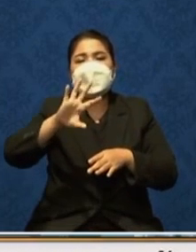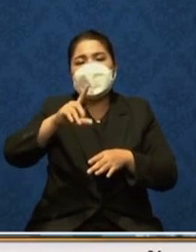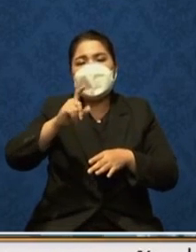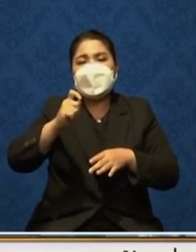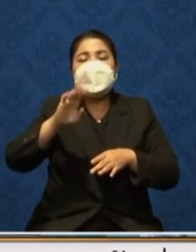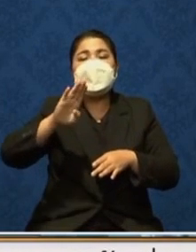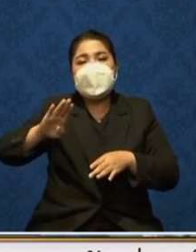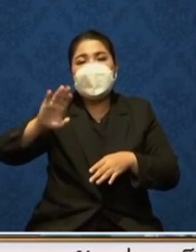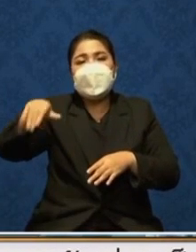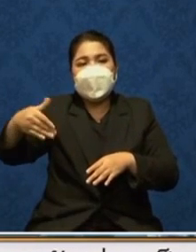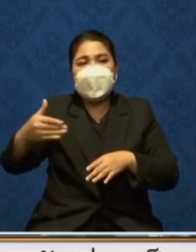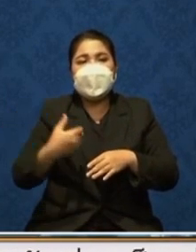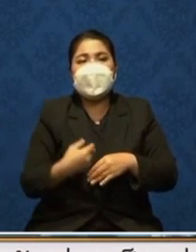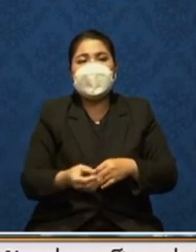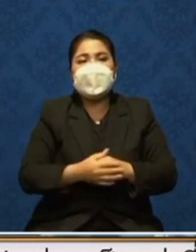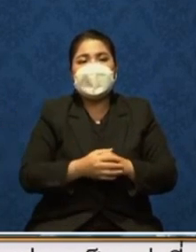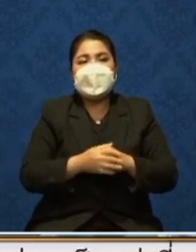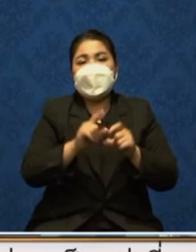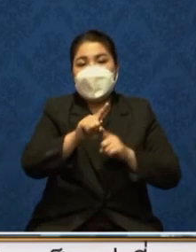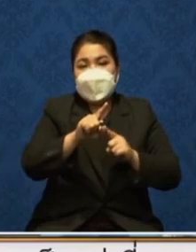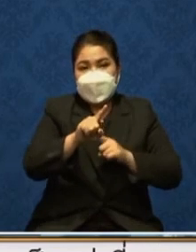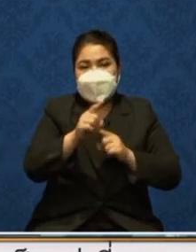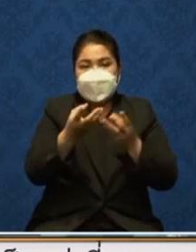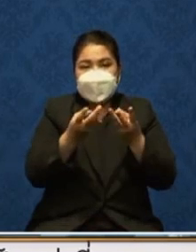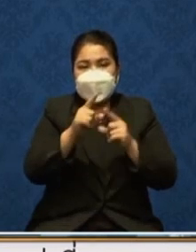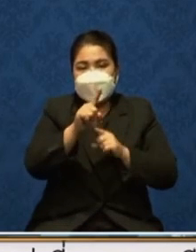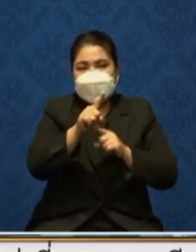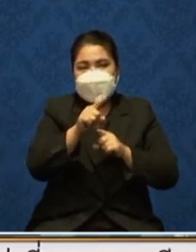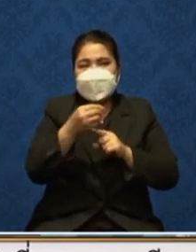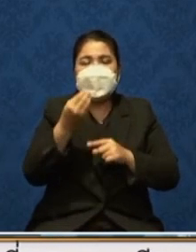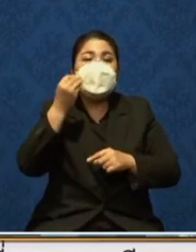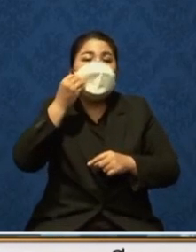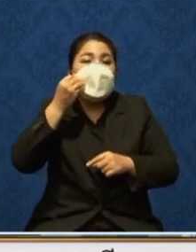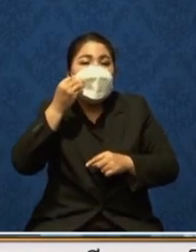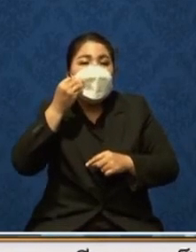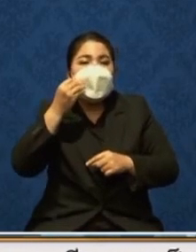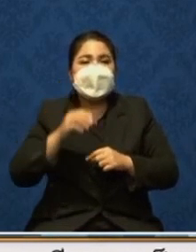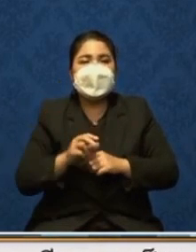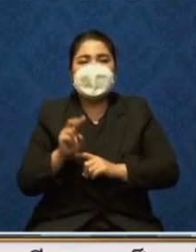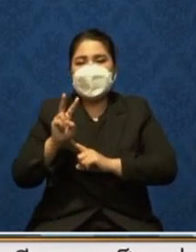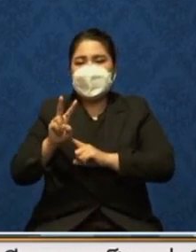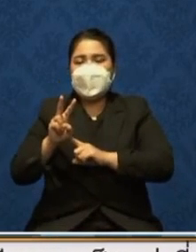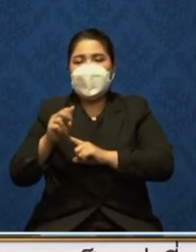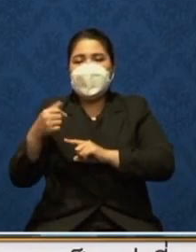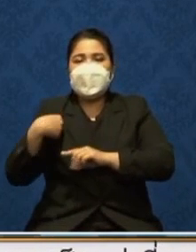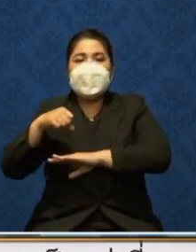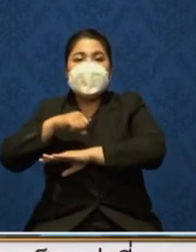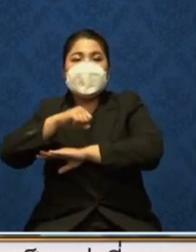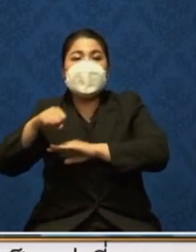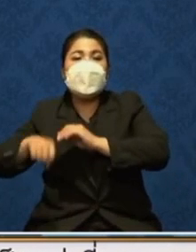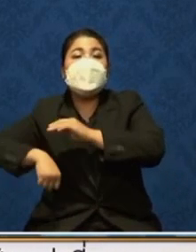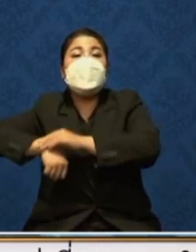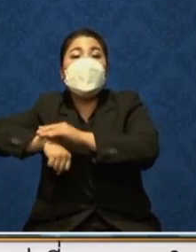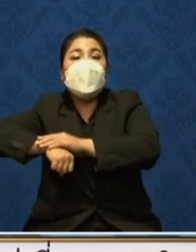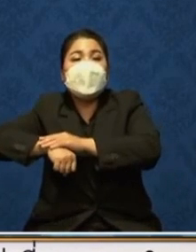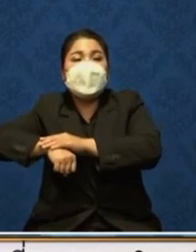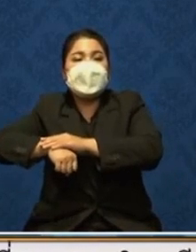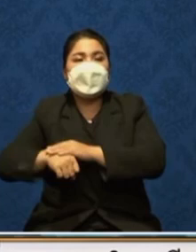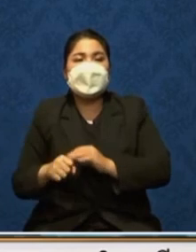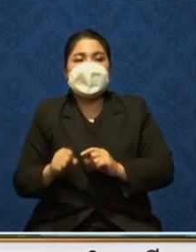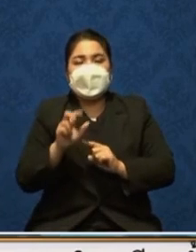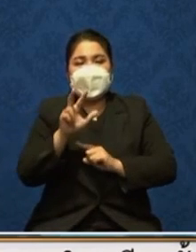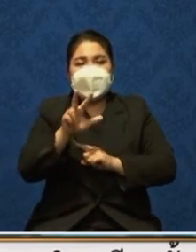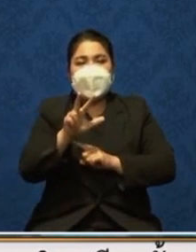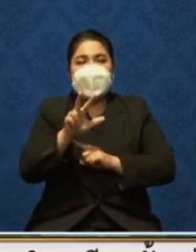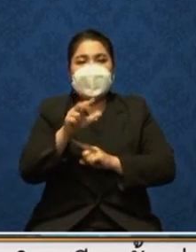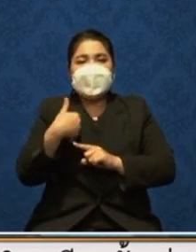1 บ้านททสกสยามจุดที่ 2 บริเวนท่างเข้าสนาม Überลจุดที่ 3 ก็คือบริเวณทางเข้า